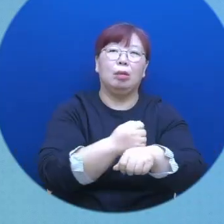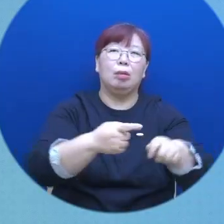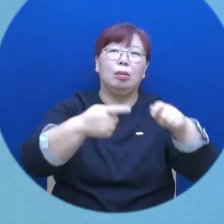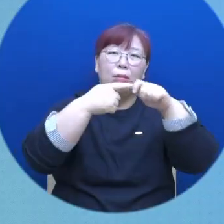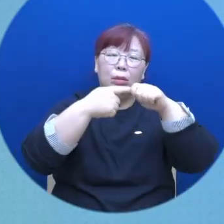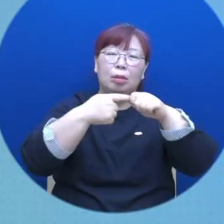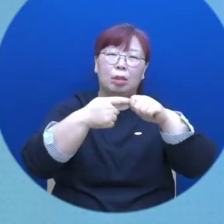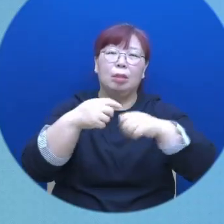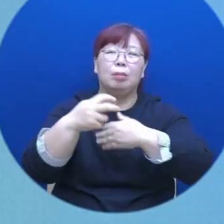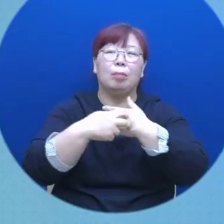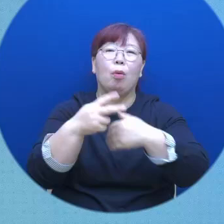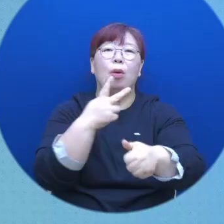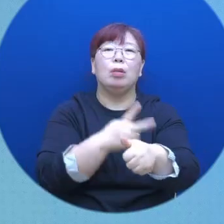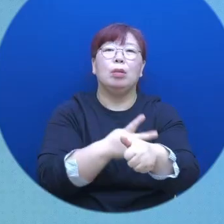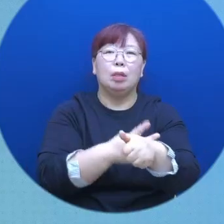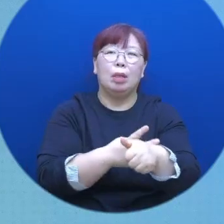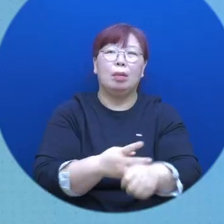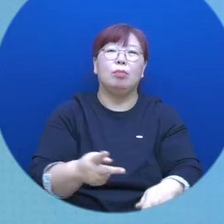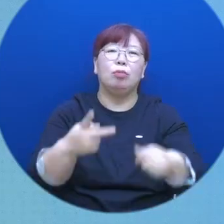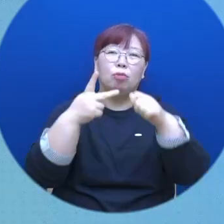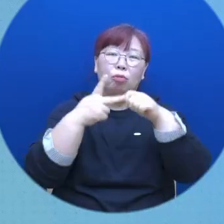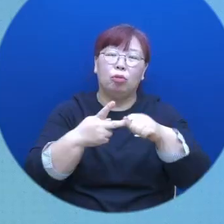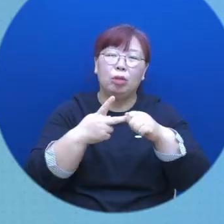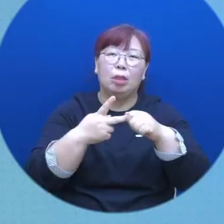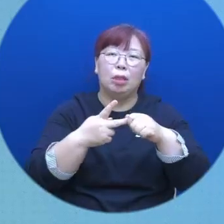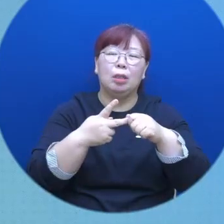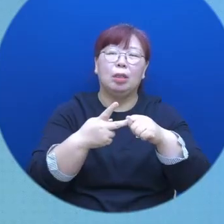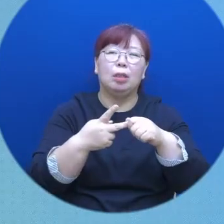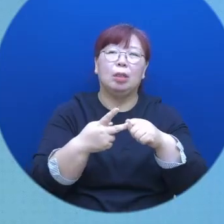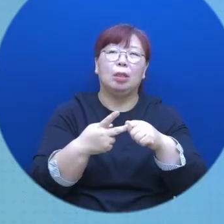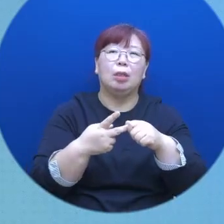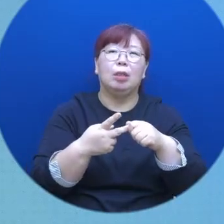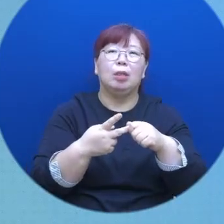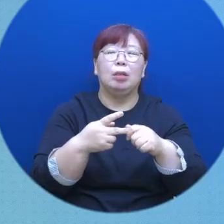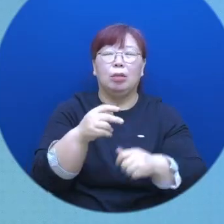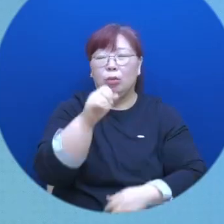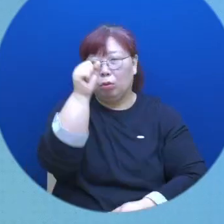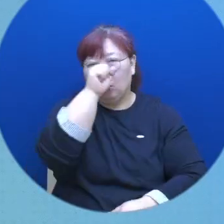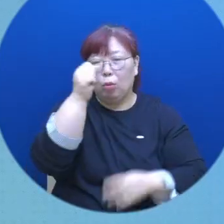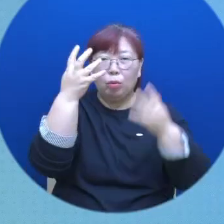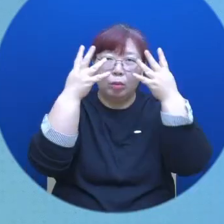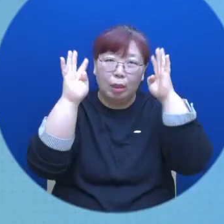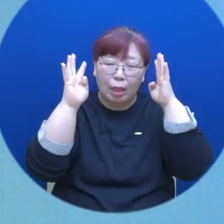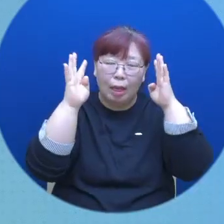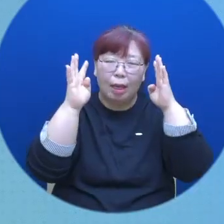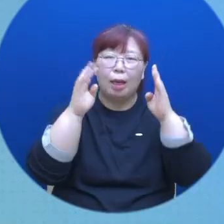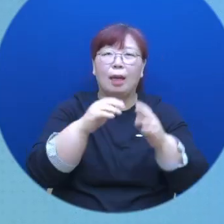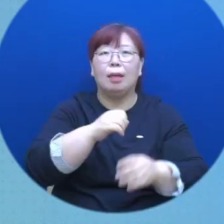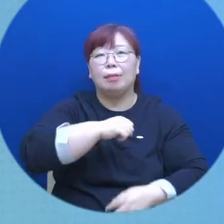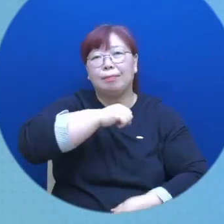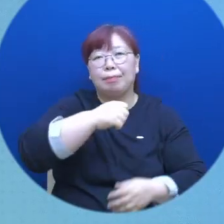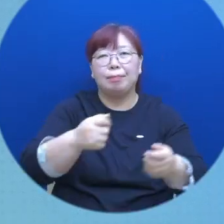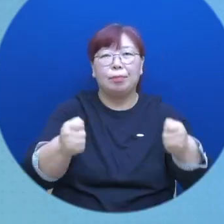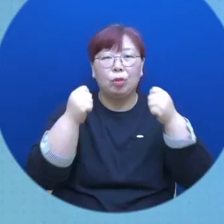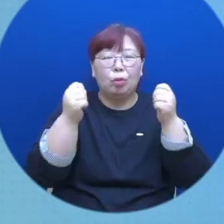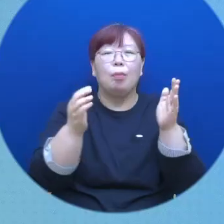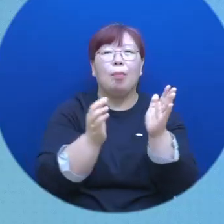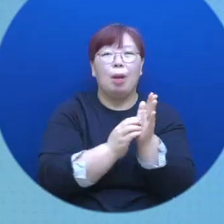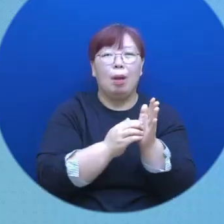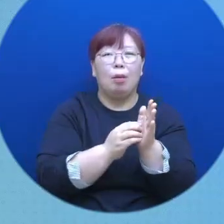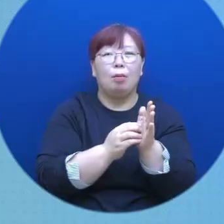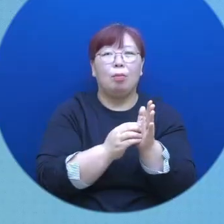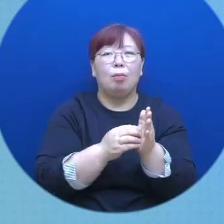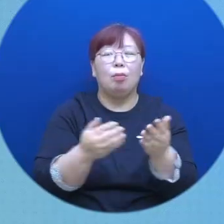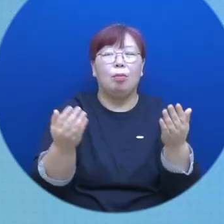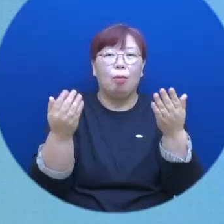의사가 됐어요. 하나들은 좋은 대학을 나와 정말 좋은 회사의 직원으로 살아요. 그분의